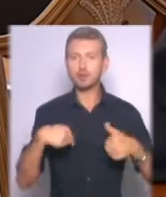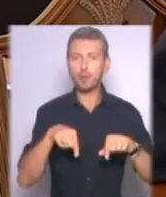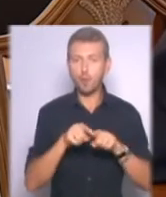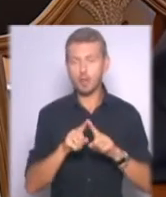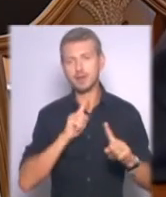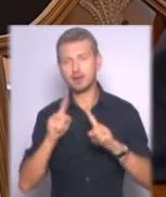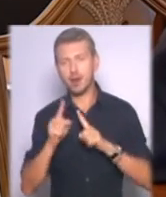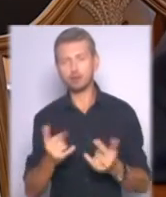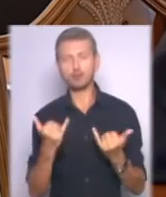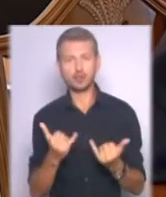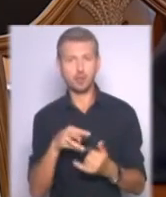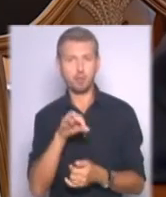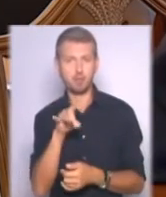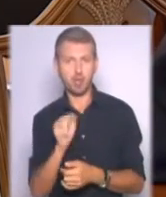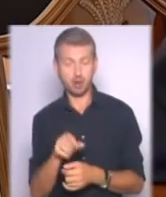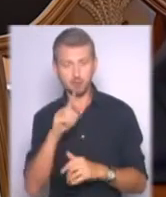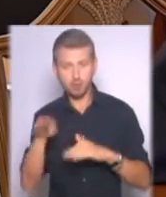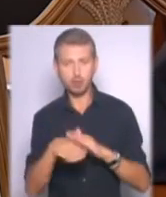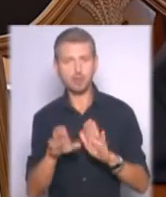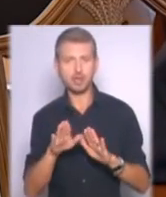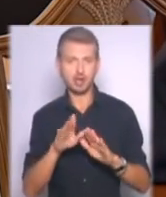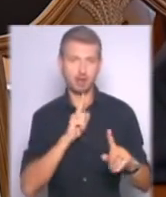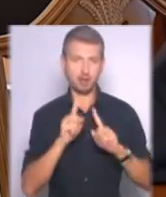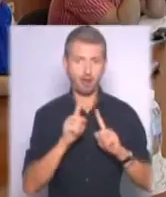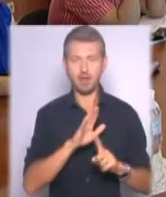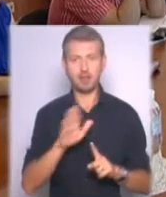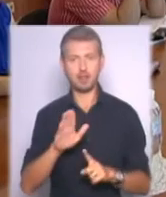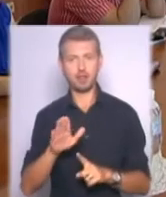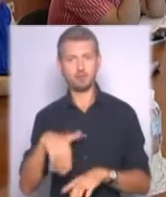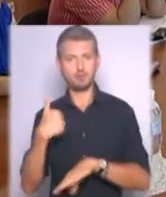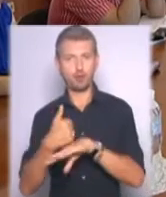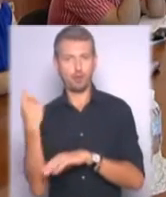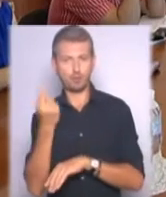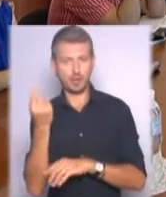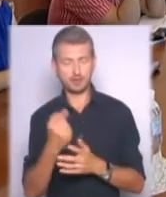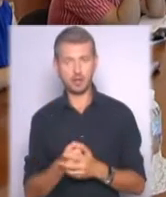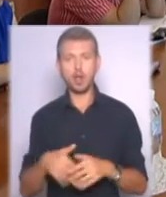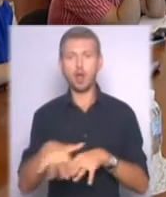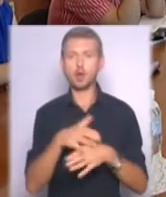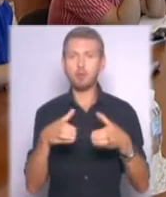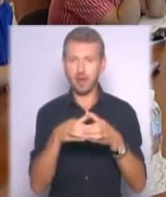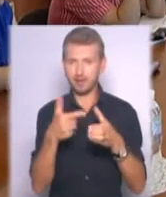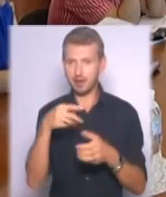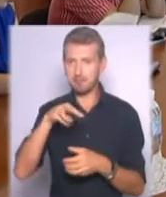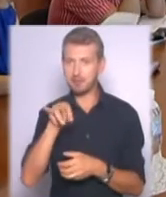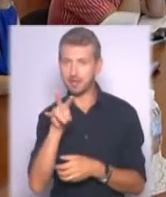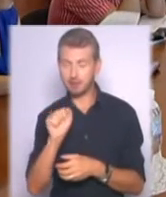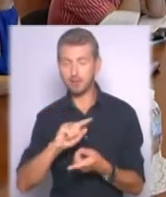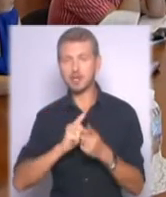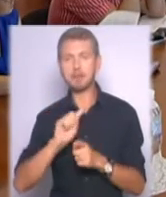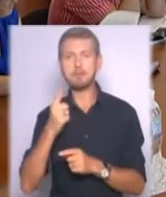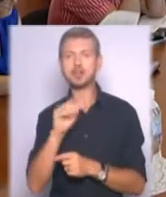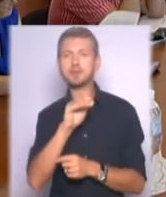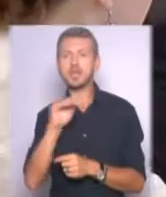мера, який підпорядковується тільки раді, а не воєводі чи голові області. Громада або гміна і стала першим рівнем